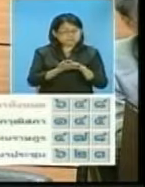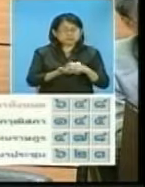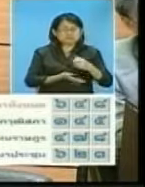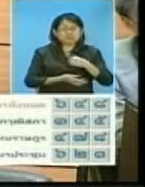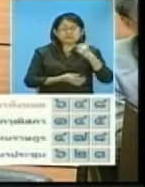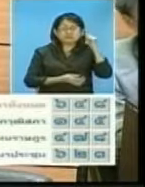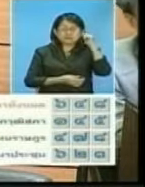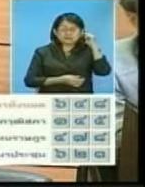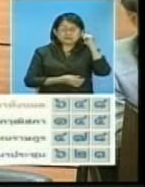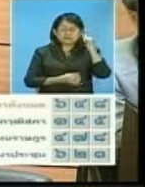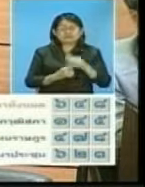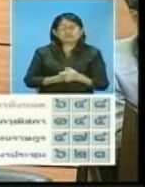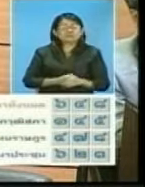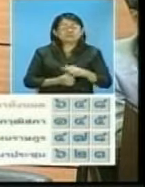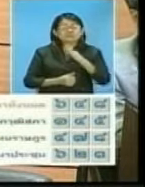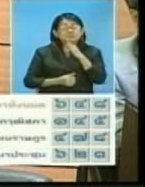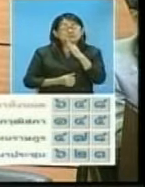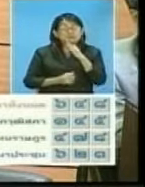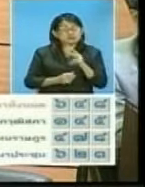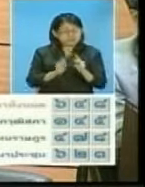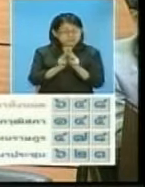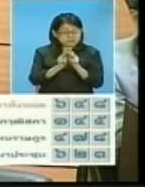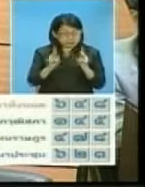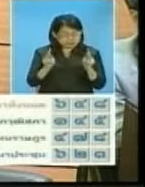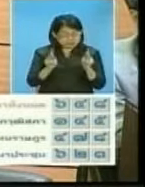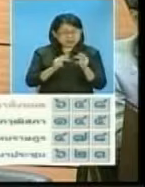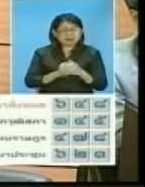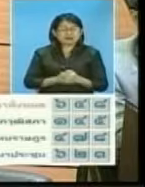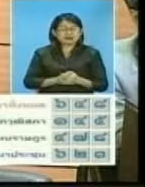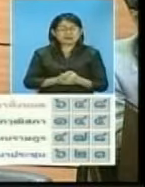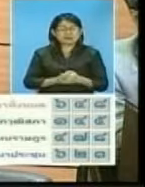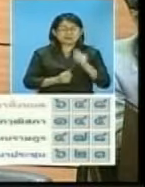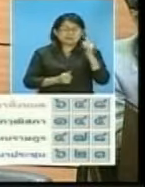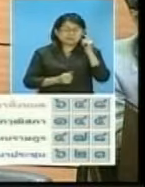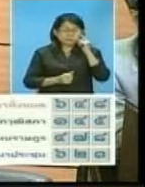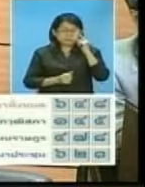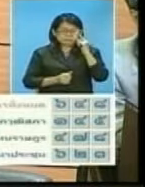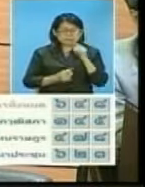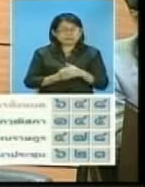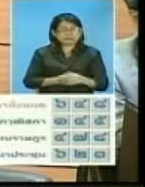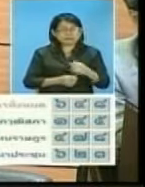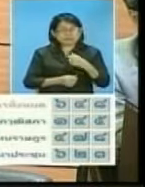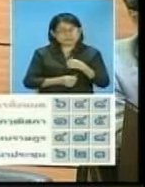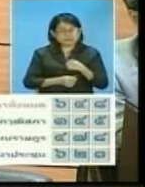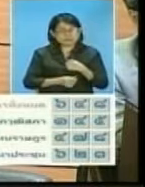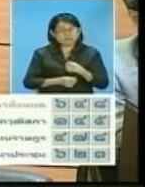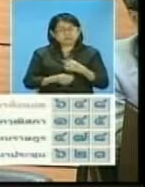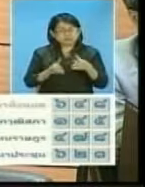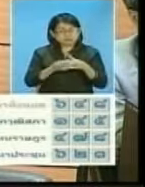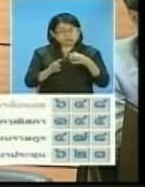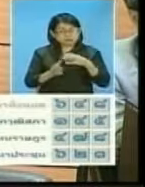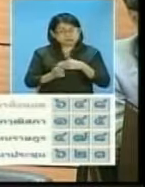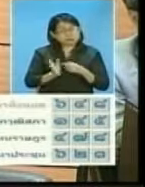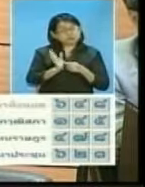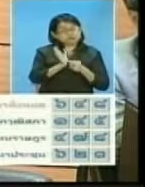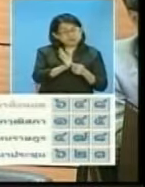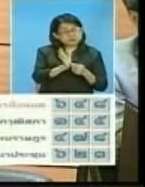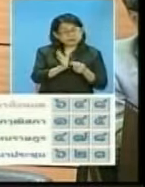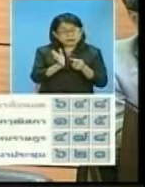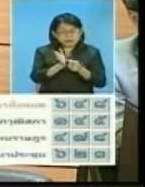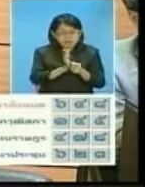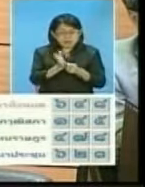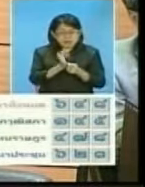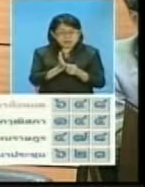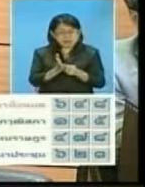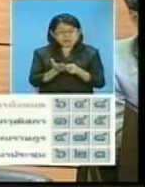ะผมคิดว่าถ้าเผื่อท่านกรรมาธิการเนี่ยสามารถที่จะเอาคำประยติของพวกกับผมนะฮะพวกกับผม